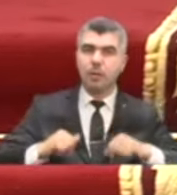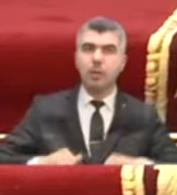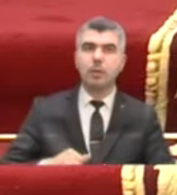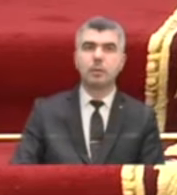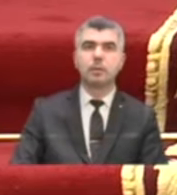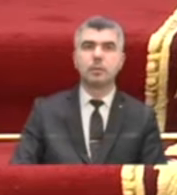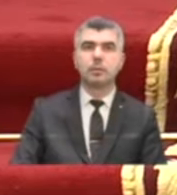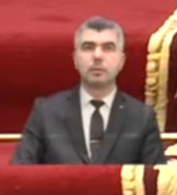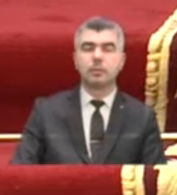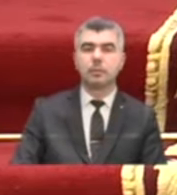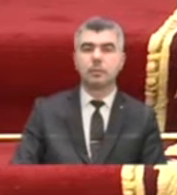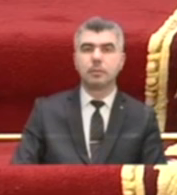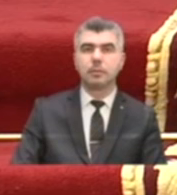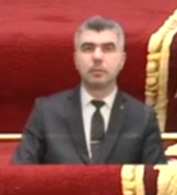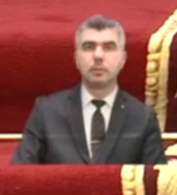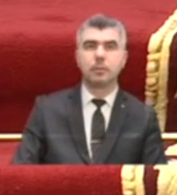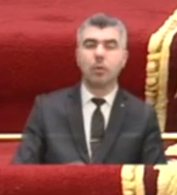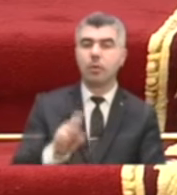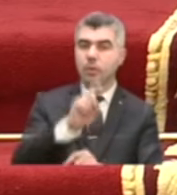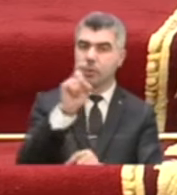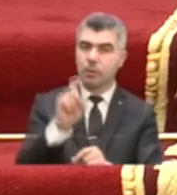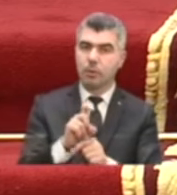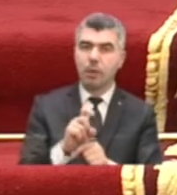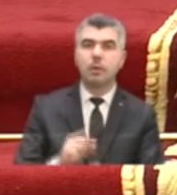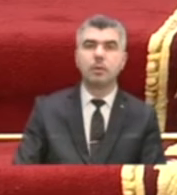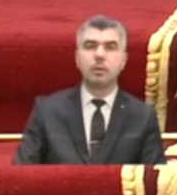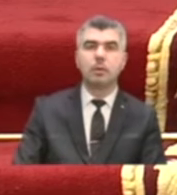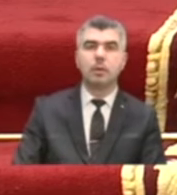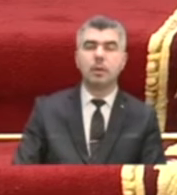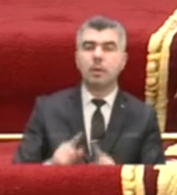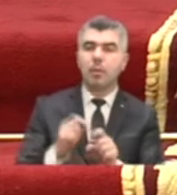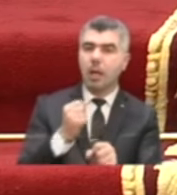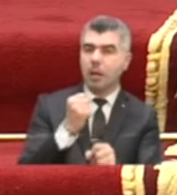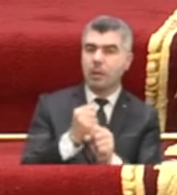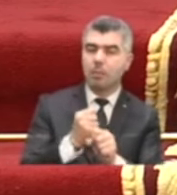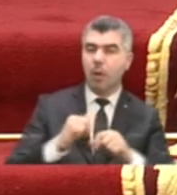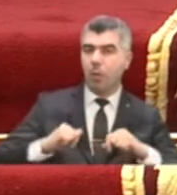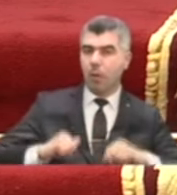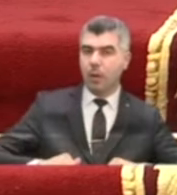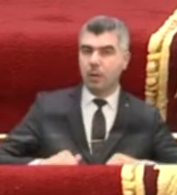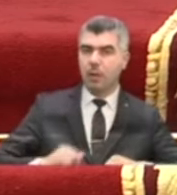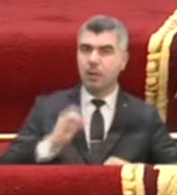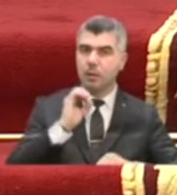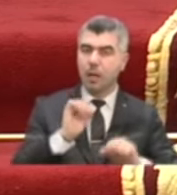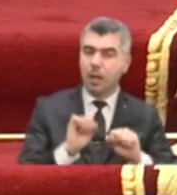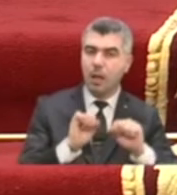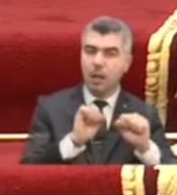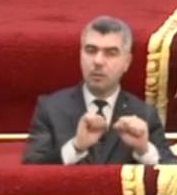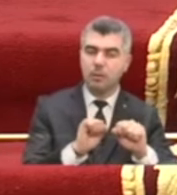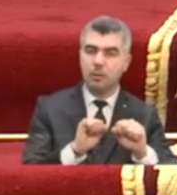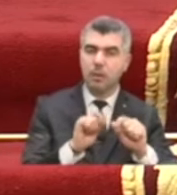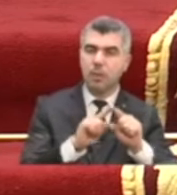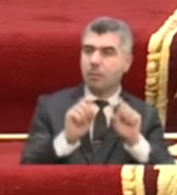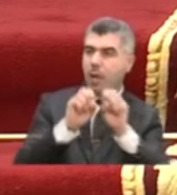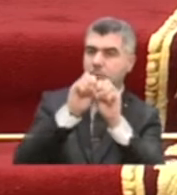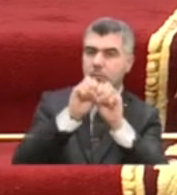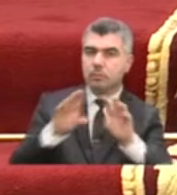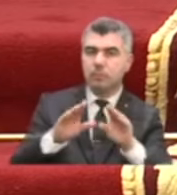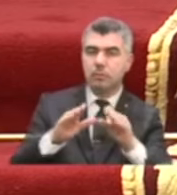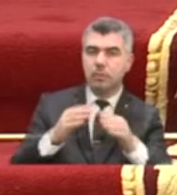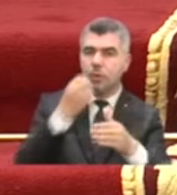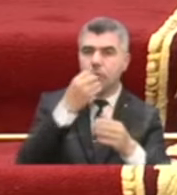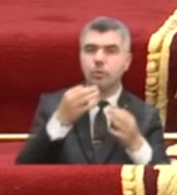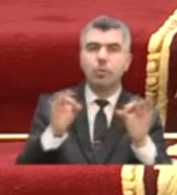الوزير، سؤالنا مرتبط بالعمل ديال وزارتكم من اجل تعميم دور الشباب بالعالم